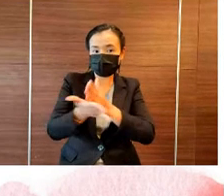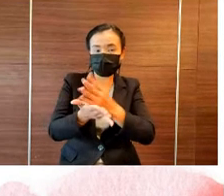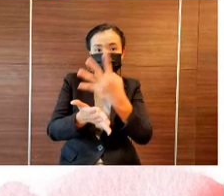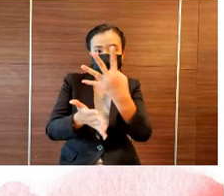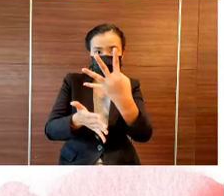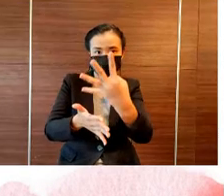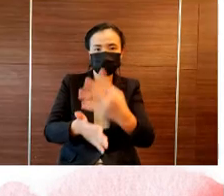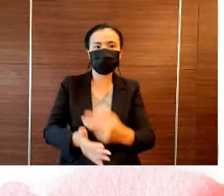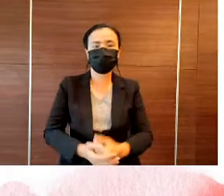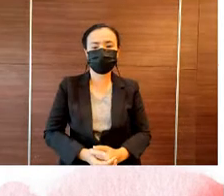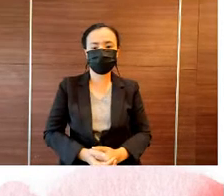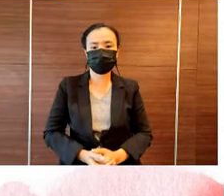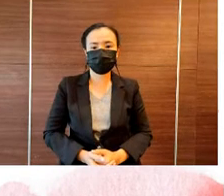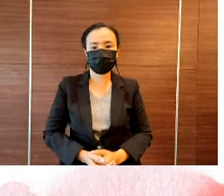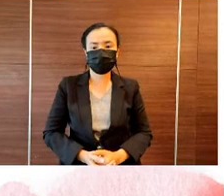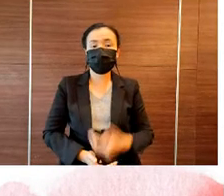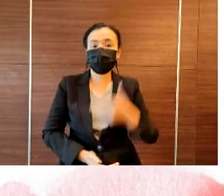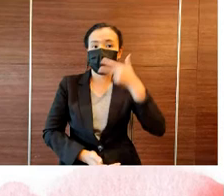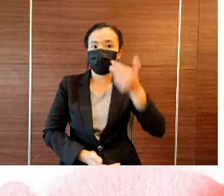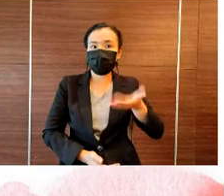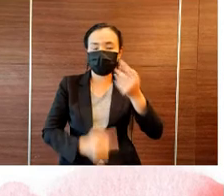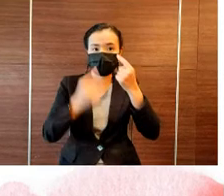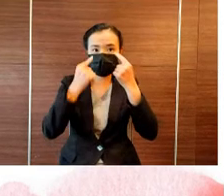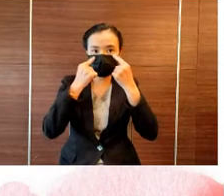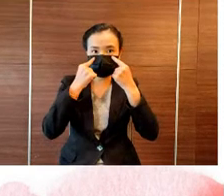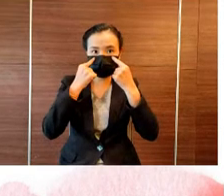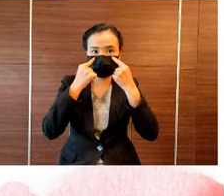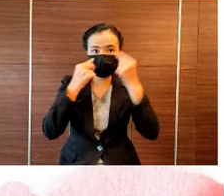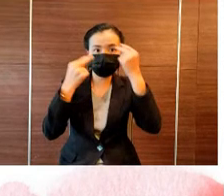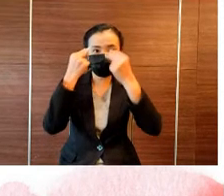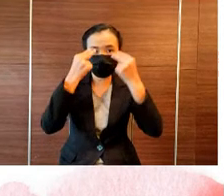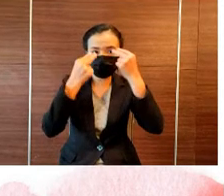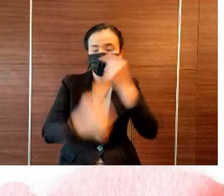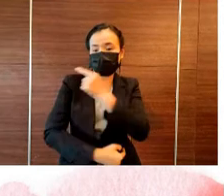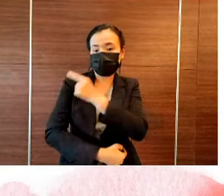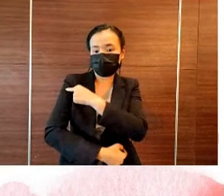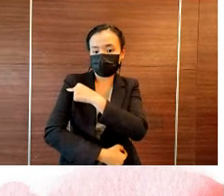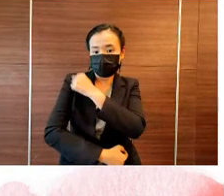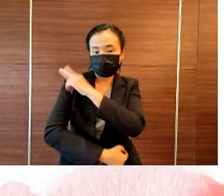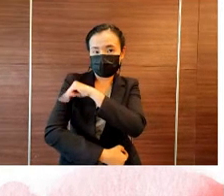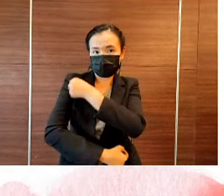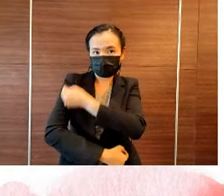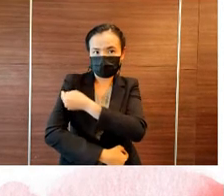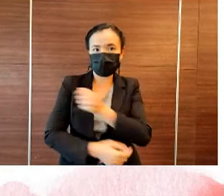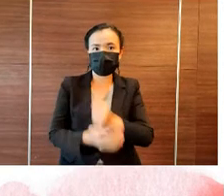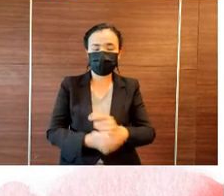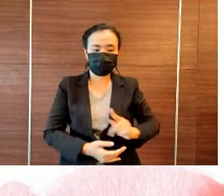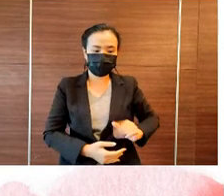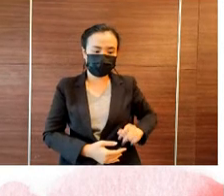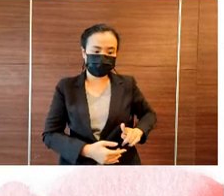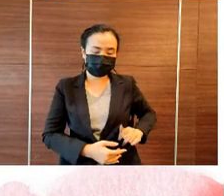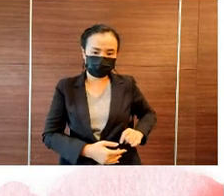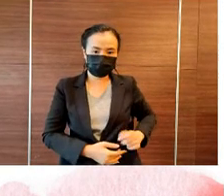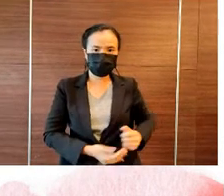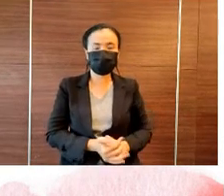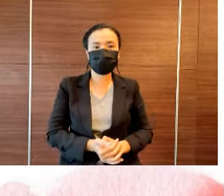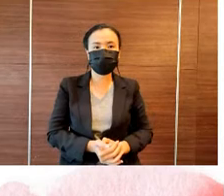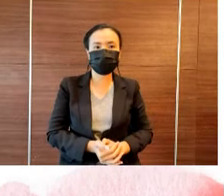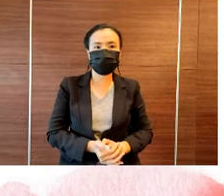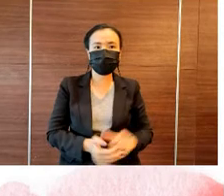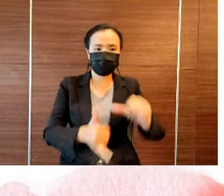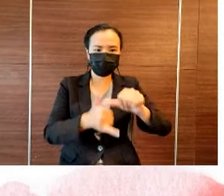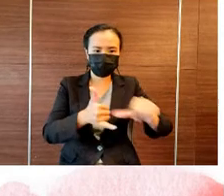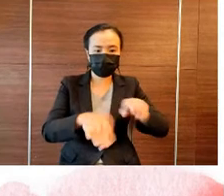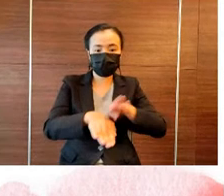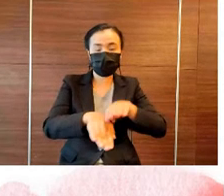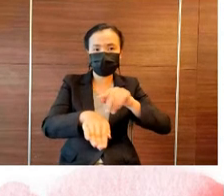ะถ้าเบาหวานขึ้นตาก็ต้องมีจักษุแพทย์ดูแลมีหมอต่อมไร้ท่อหมอไตดูแลไตหมอศัลยกรรมดูแลแผลเรื้อรังที่